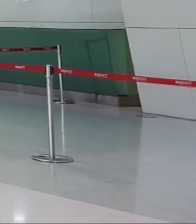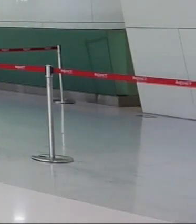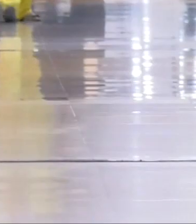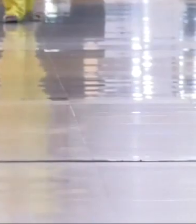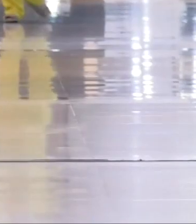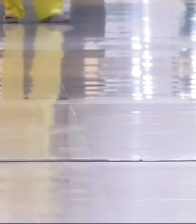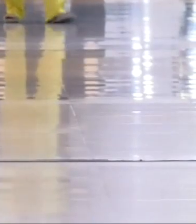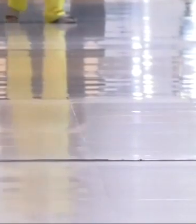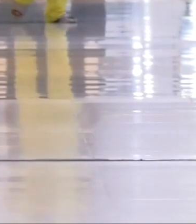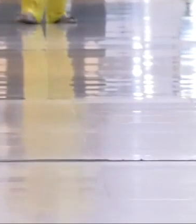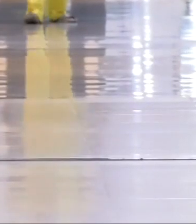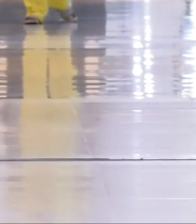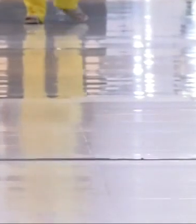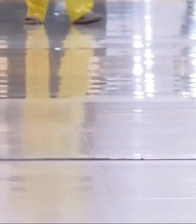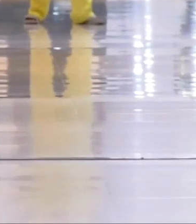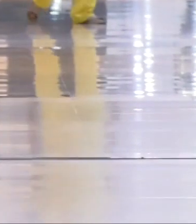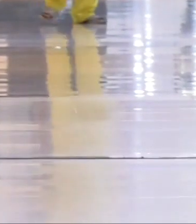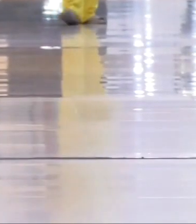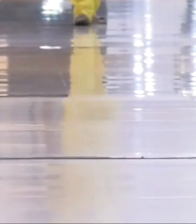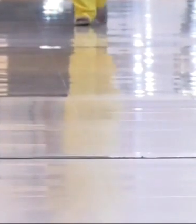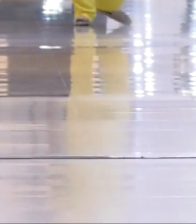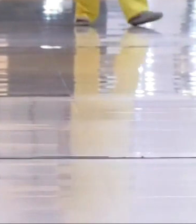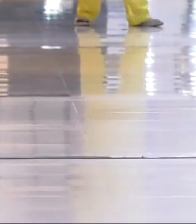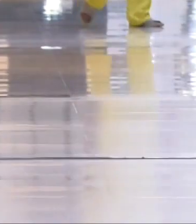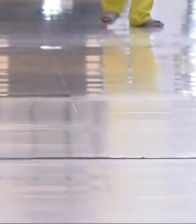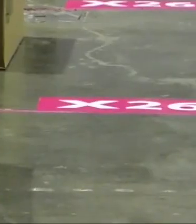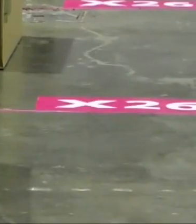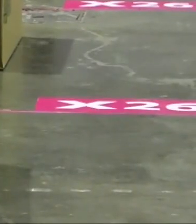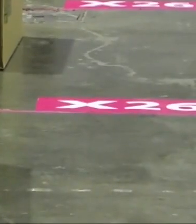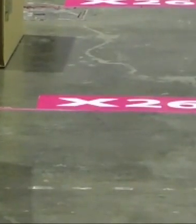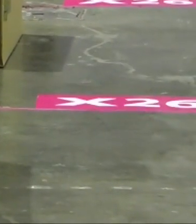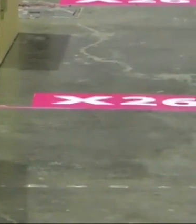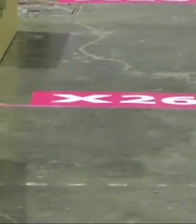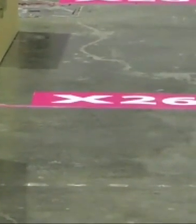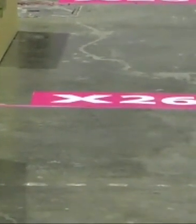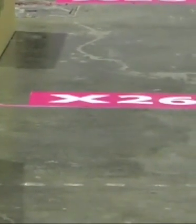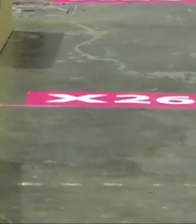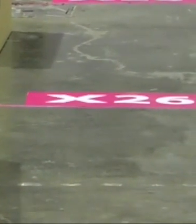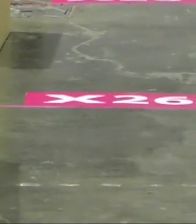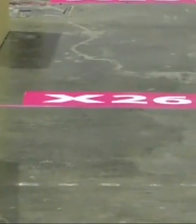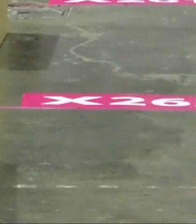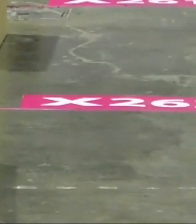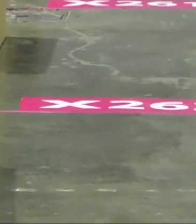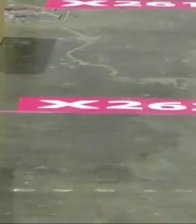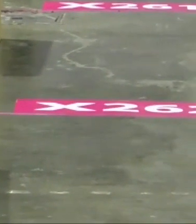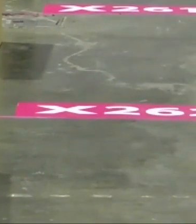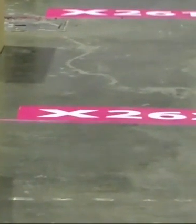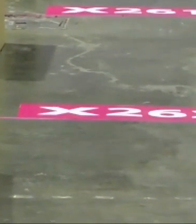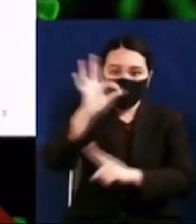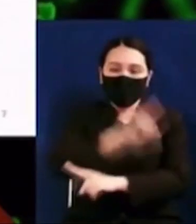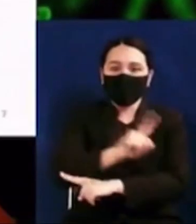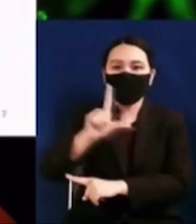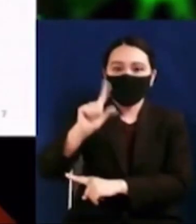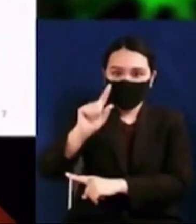คนและผู้ป่วยเก่าก็กลับบ้านจนหมดสิ้นในวันที่20กันยายน